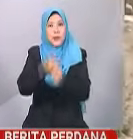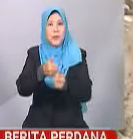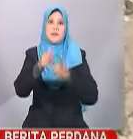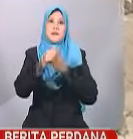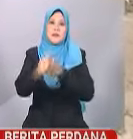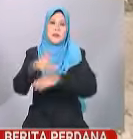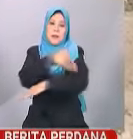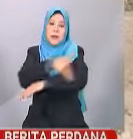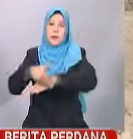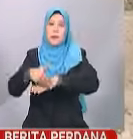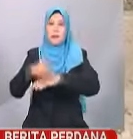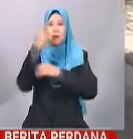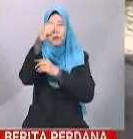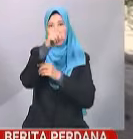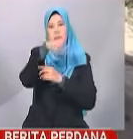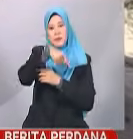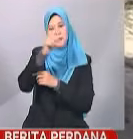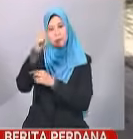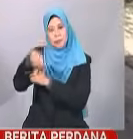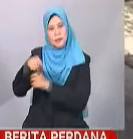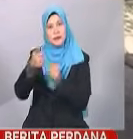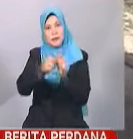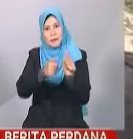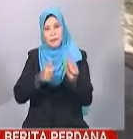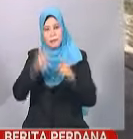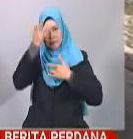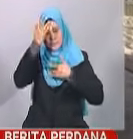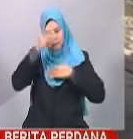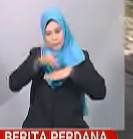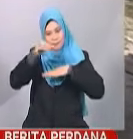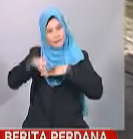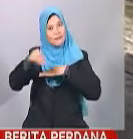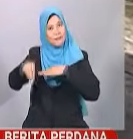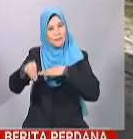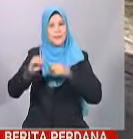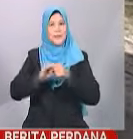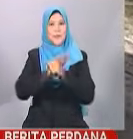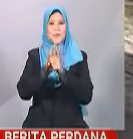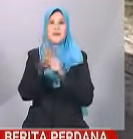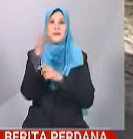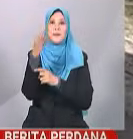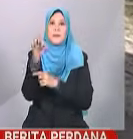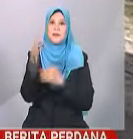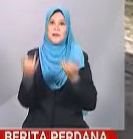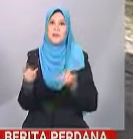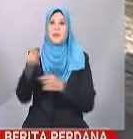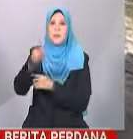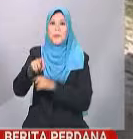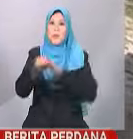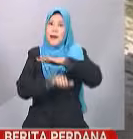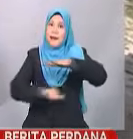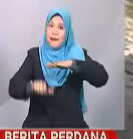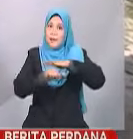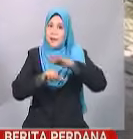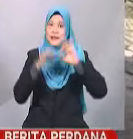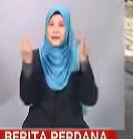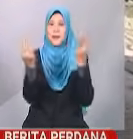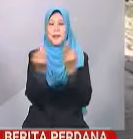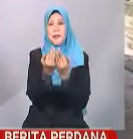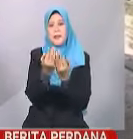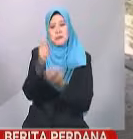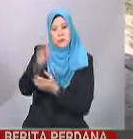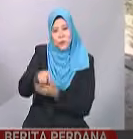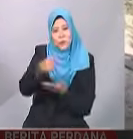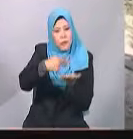ditetapkan sepanjang PKP bagi mengelak risiko jangkitan COVID-19. Selain keperluan asas keluarga yang